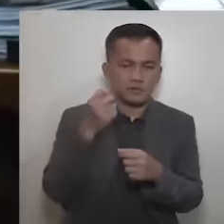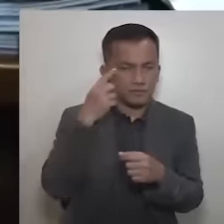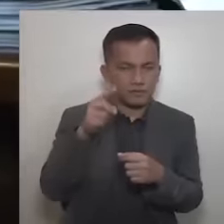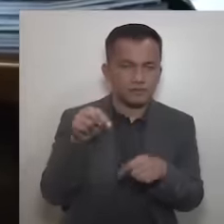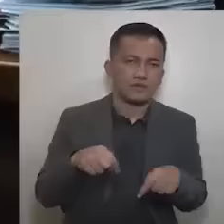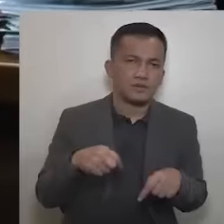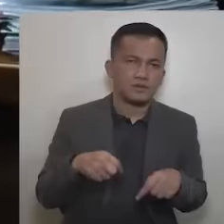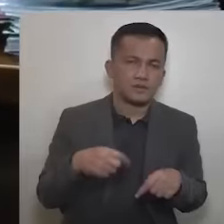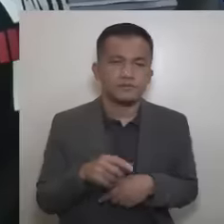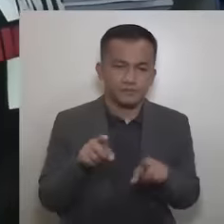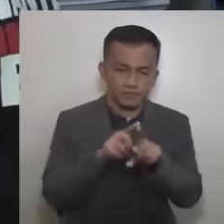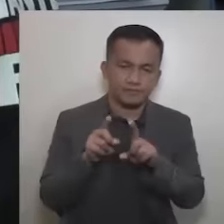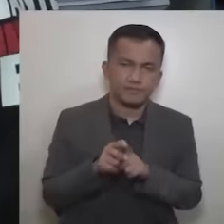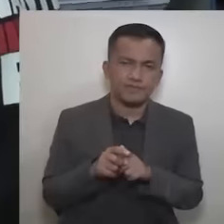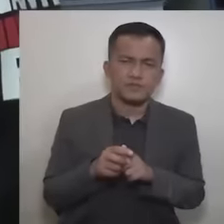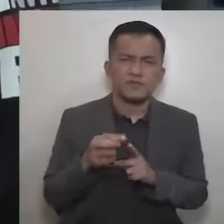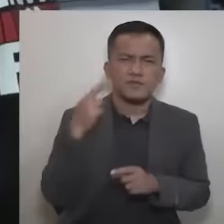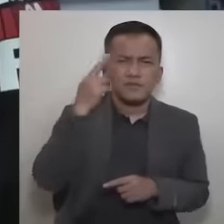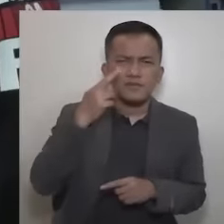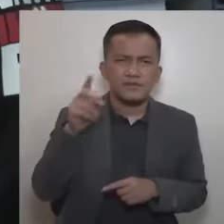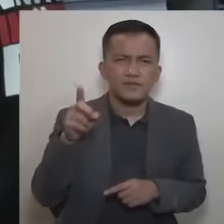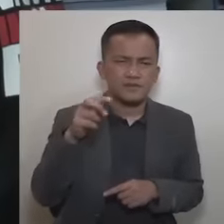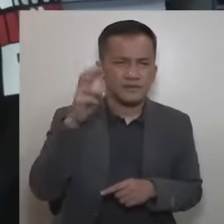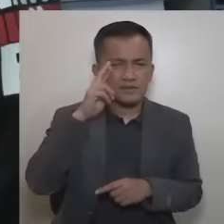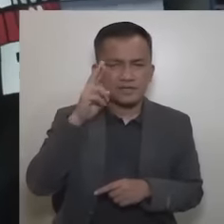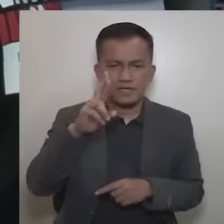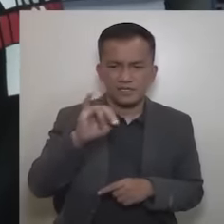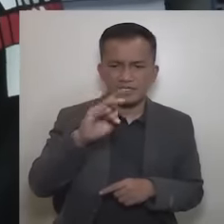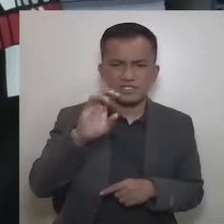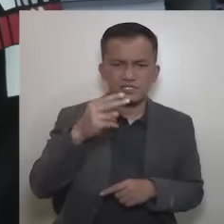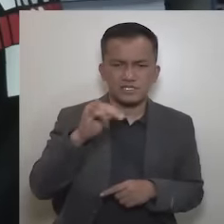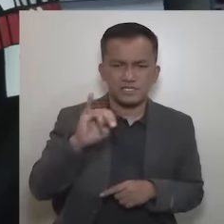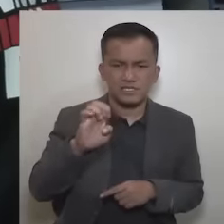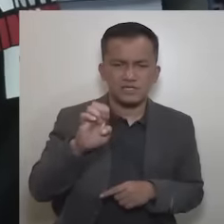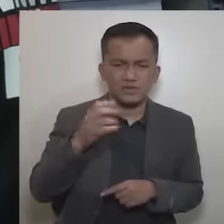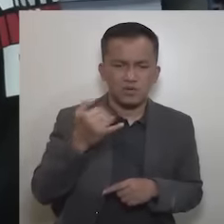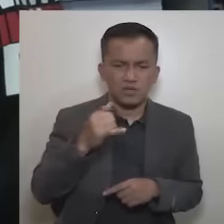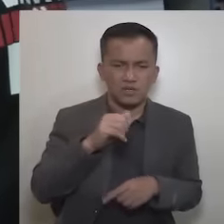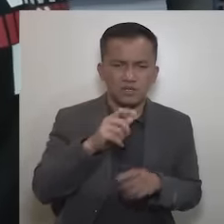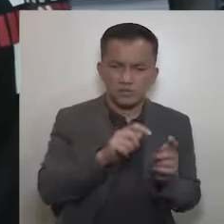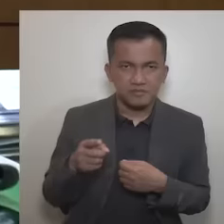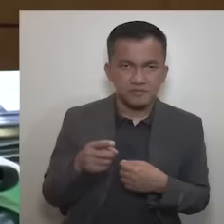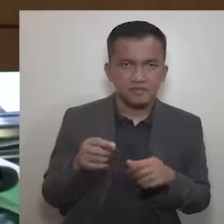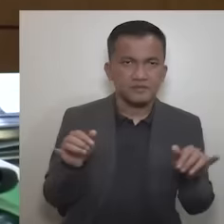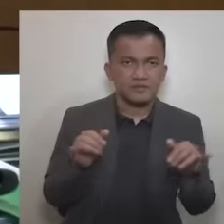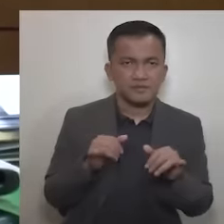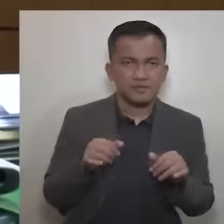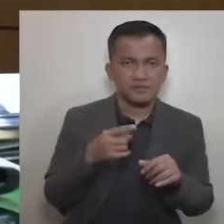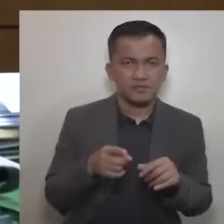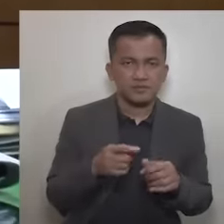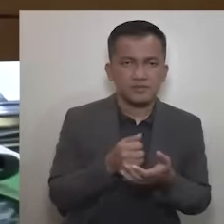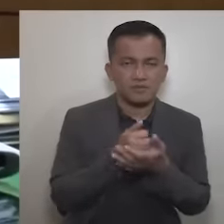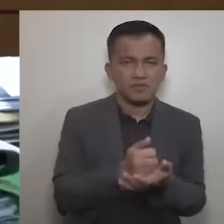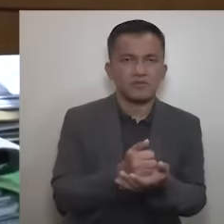niya for this complaint. Ano ho yung dahilan ni Sir Richie? Bakit siya nire-assign sa DES? Para nga